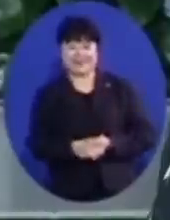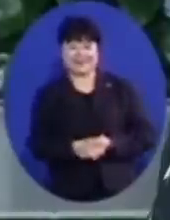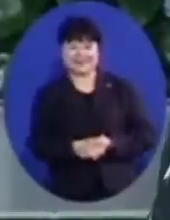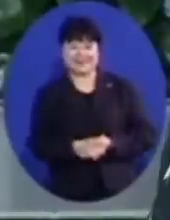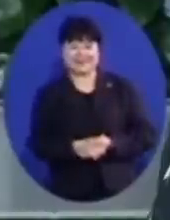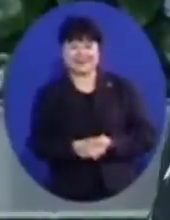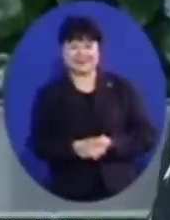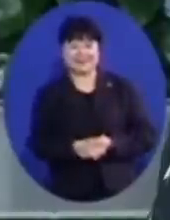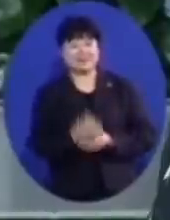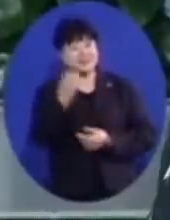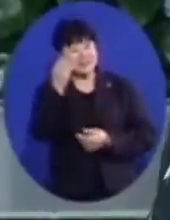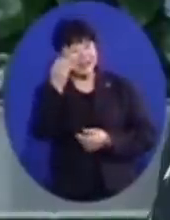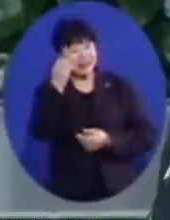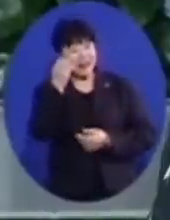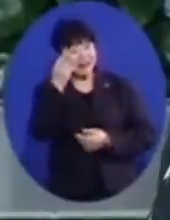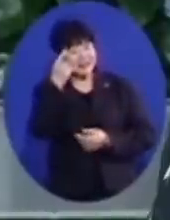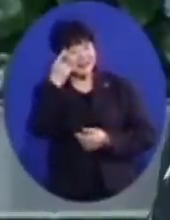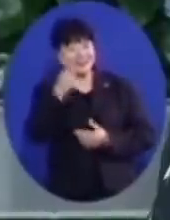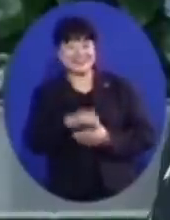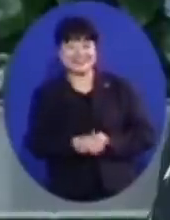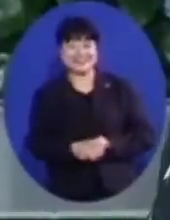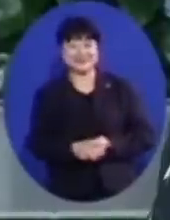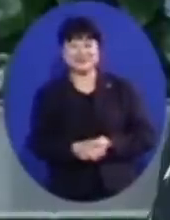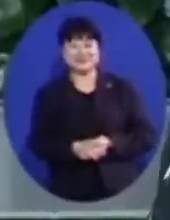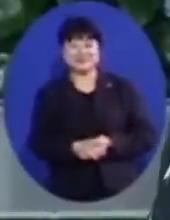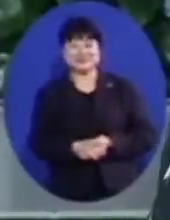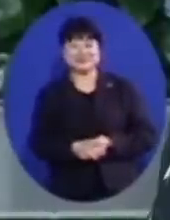그래서 내가 별난 영감도 다 있다